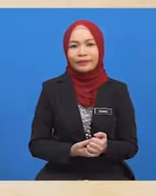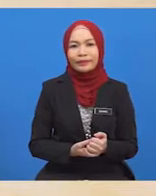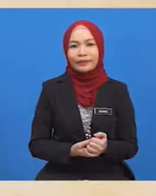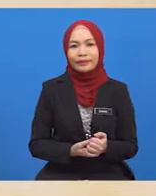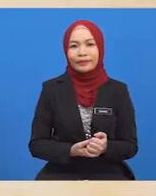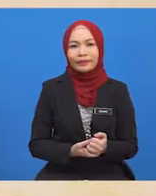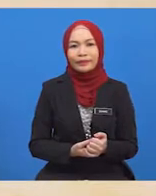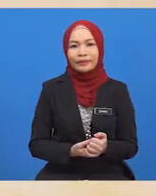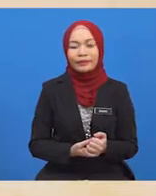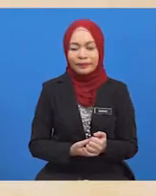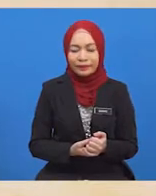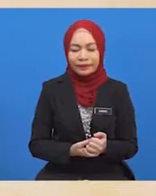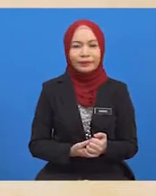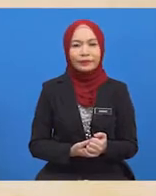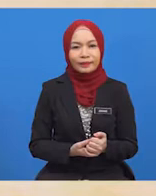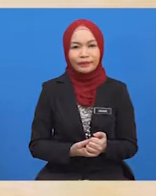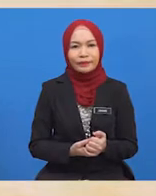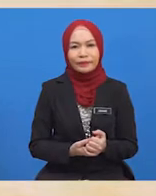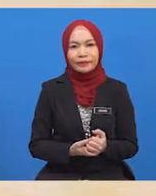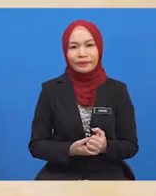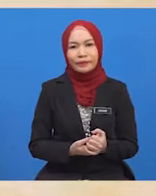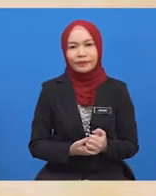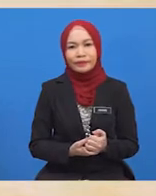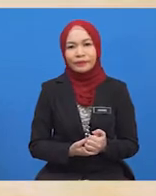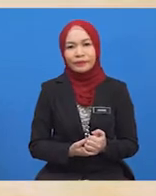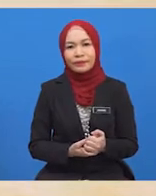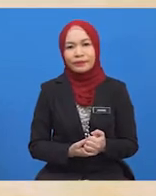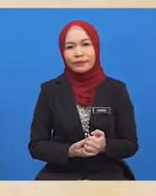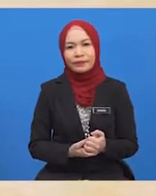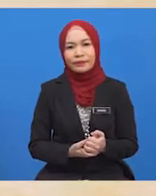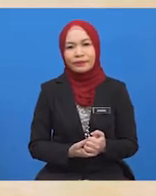ialah MN, PQ, RS.